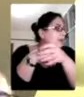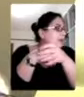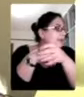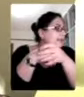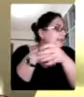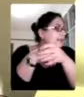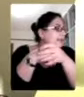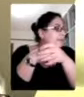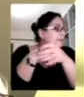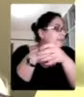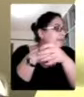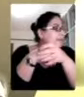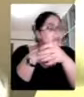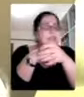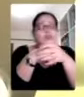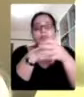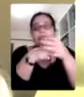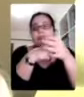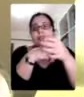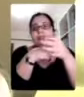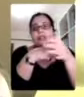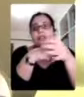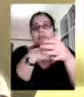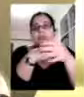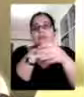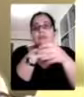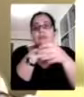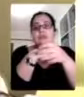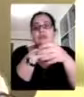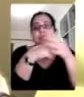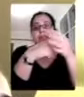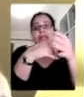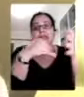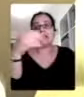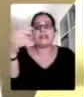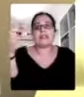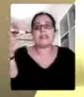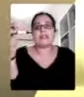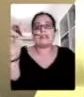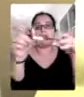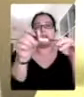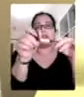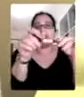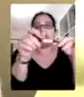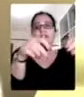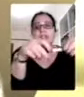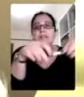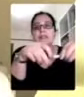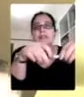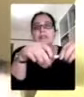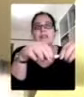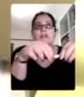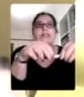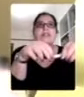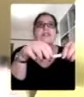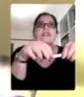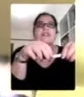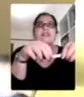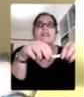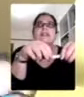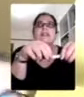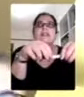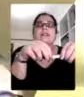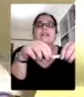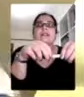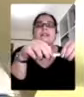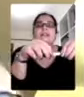Ama genel olarak bu aralar içtiğim, bu son birkaç senede içtiğim tütün tipi